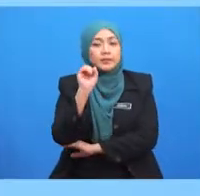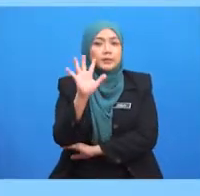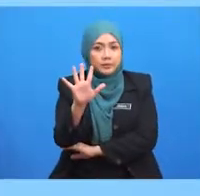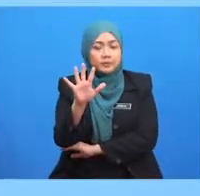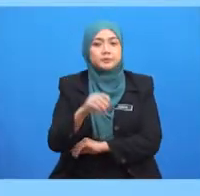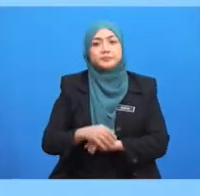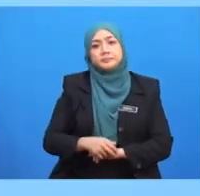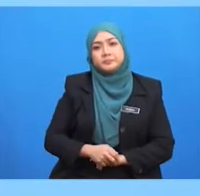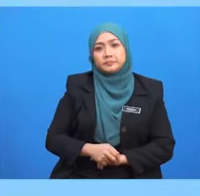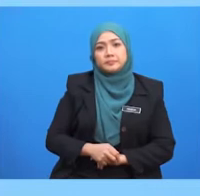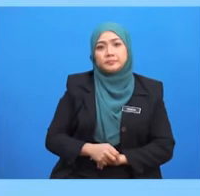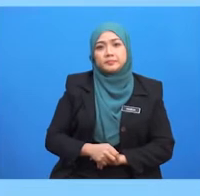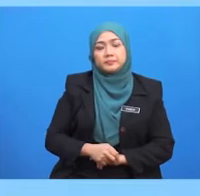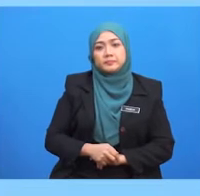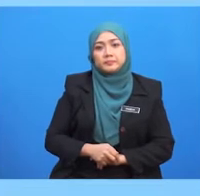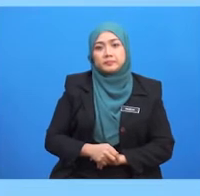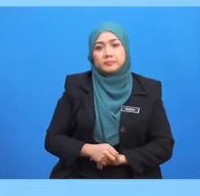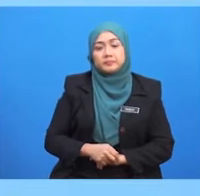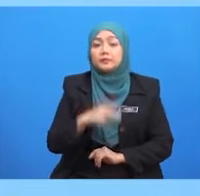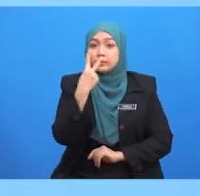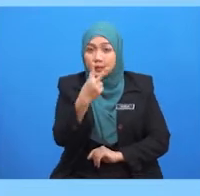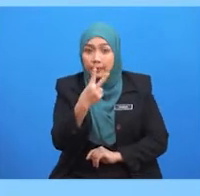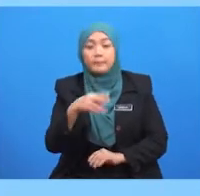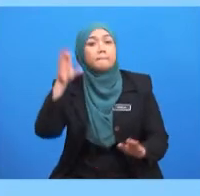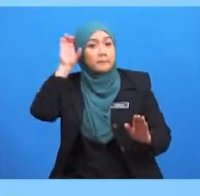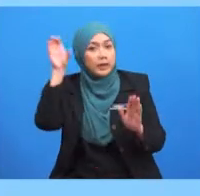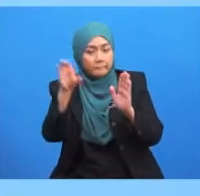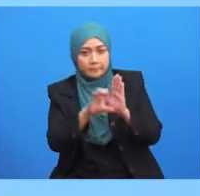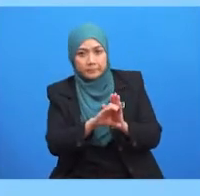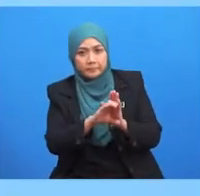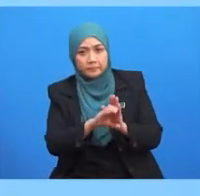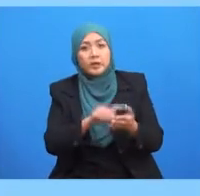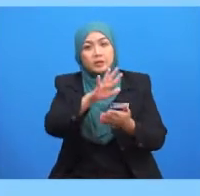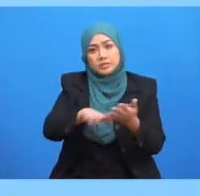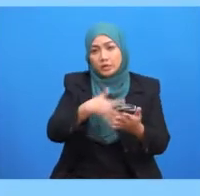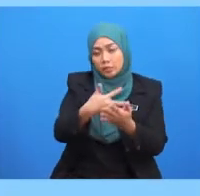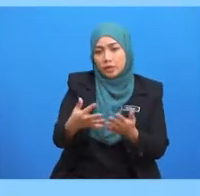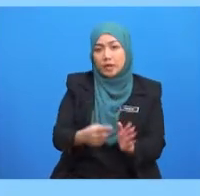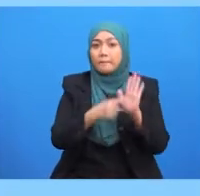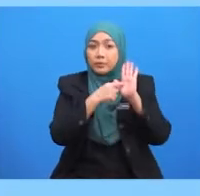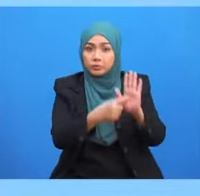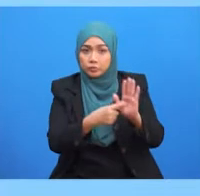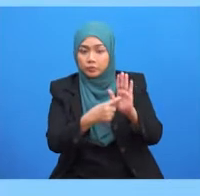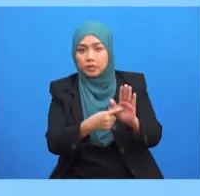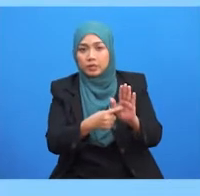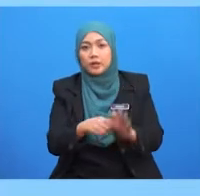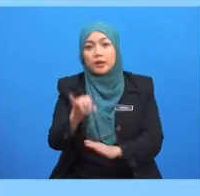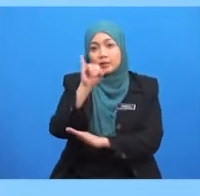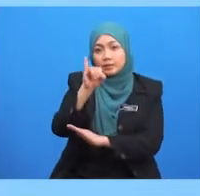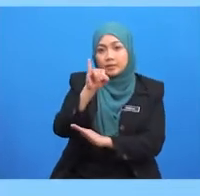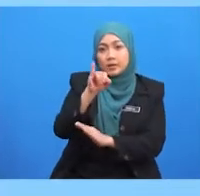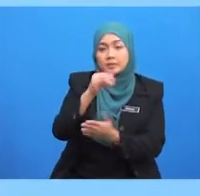Hai contoh soal essay terusnya adalah seperti di Paparan jadwal menunjukkan indeks